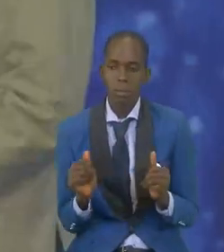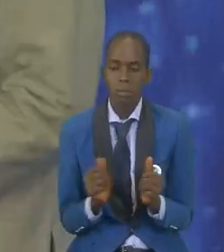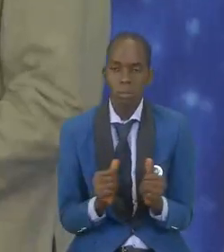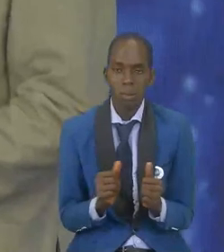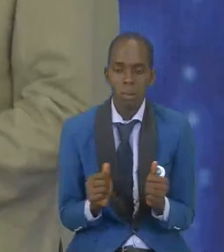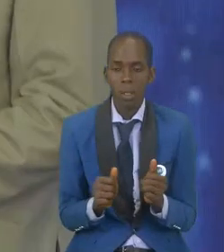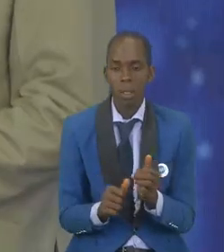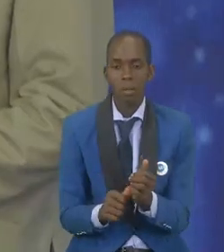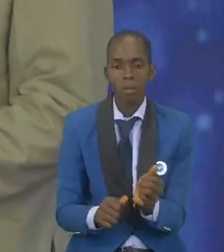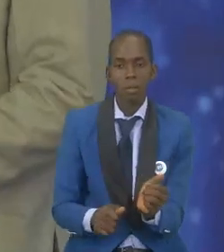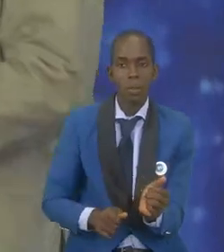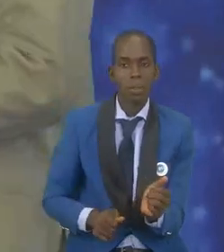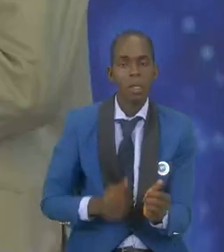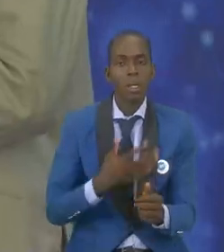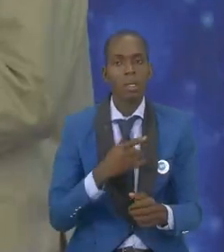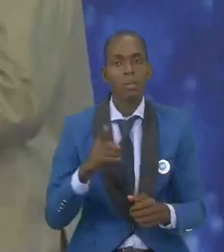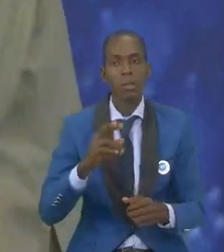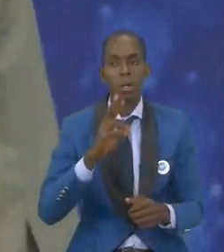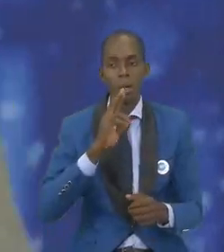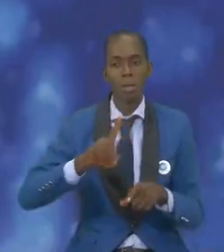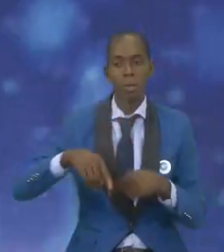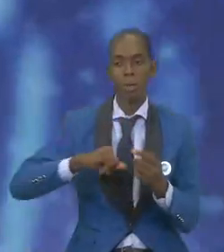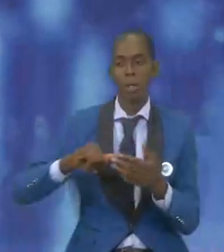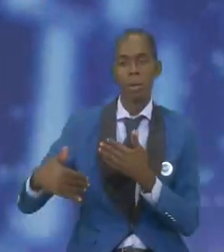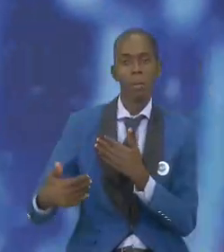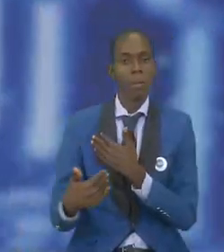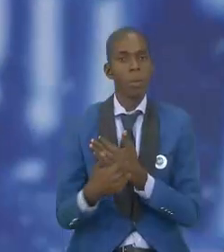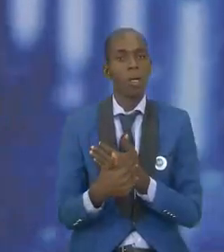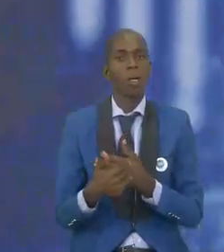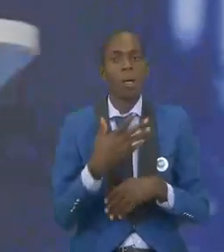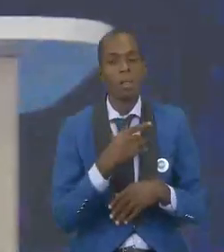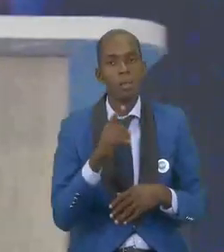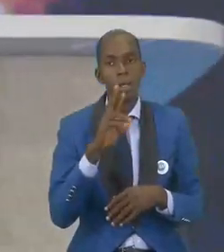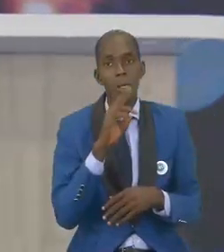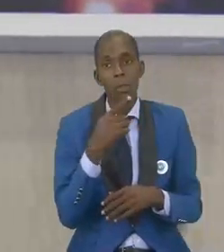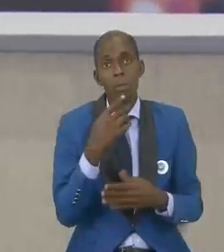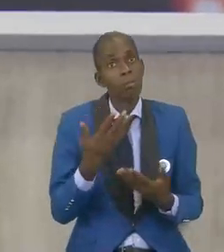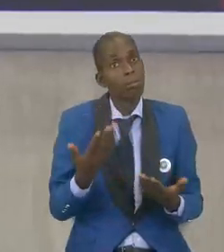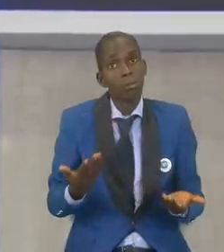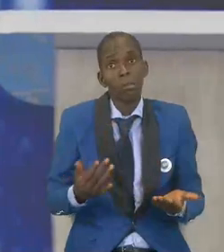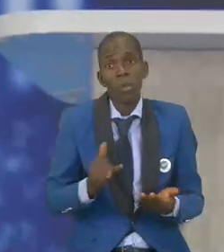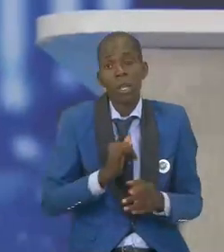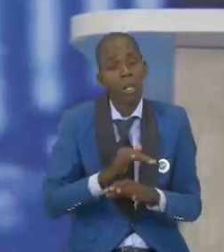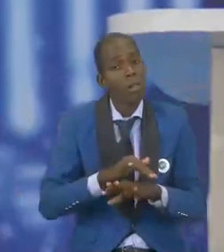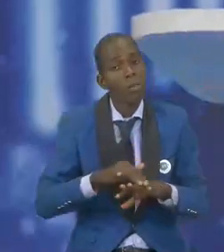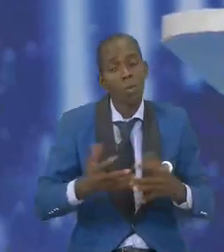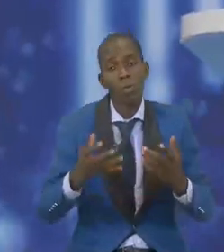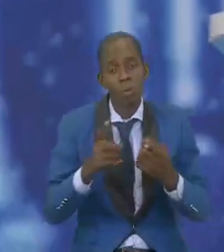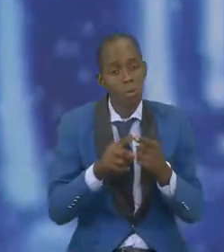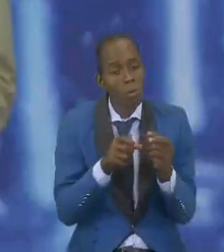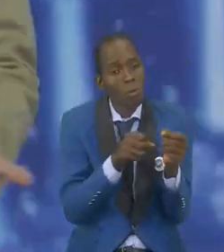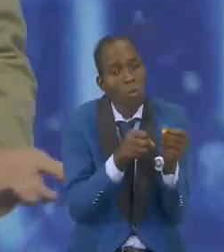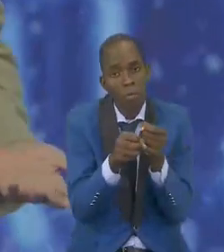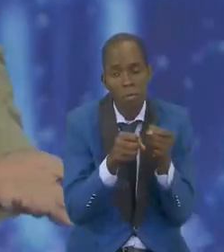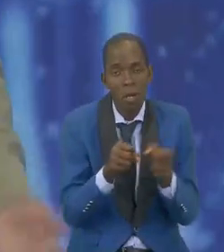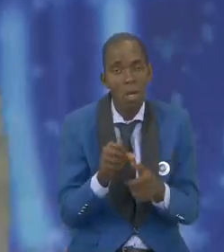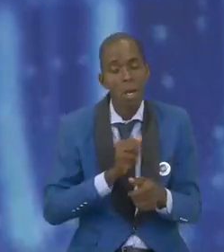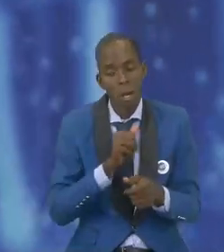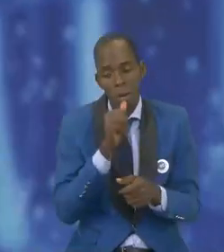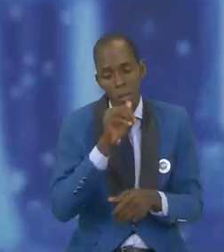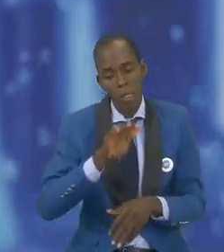son têtu et toi tu es timide et tu es en train de te retirer tu es en train de battre en retraite et tu dis